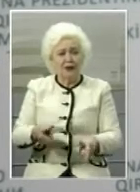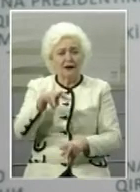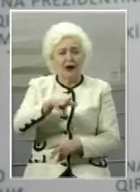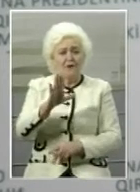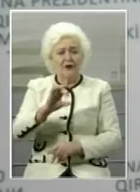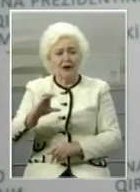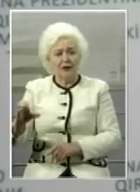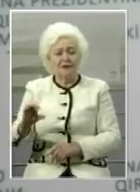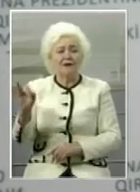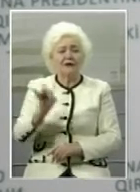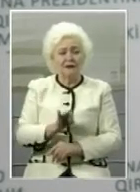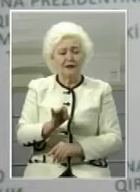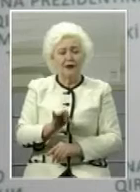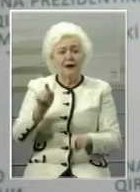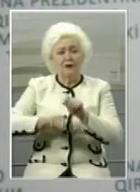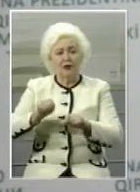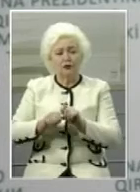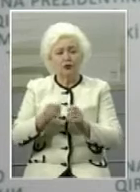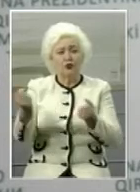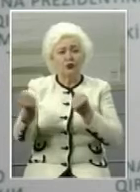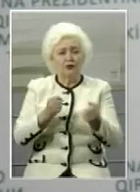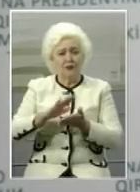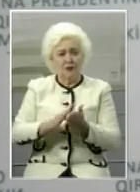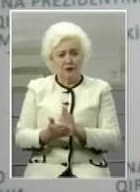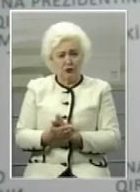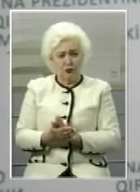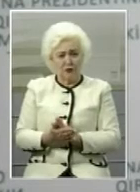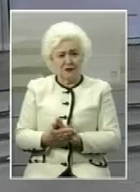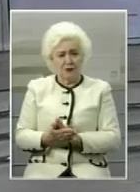МВС. І на контролі тримаємо ситуацію.